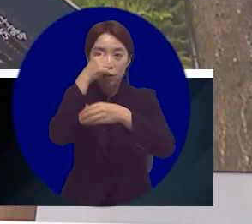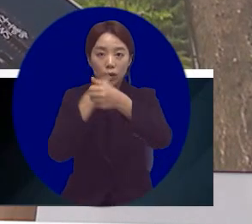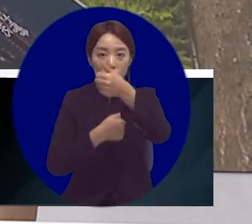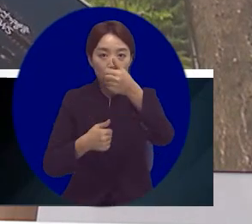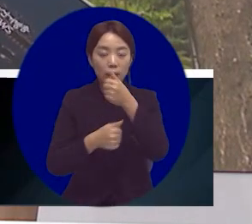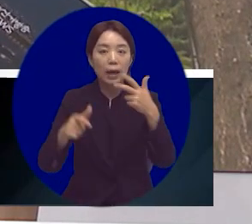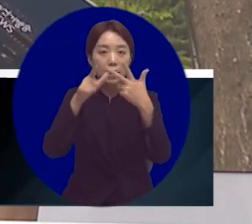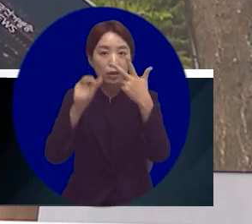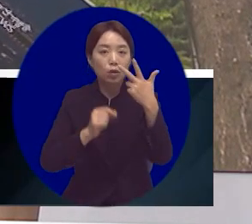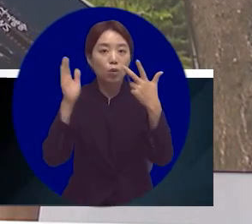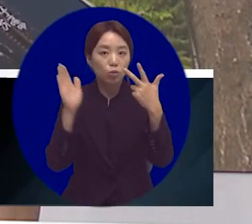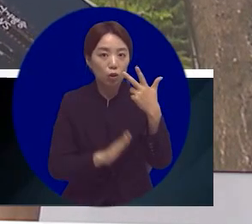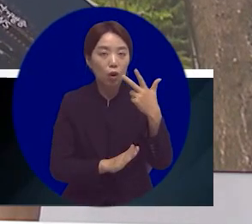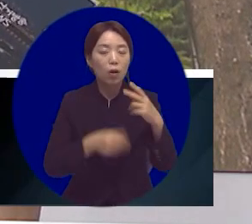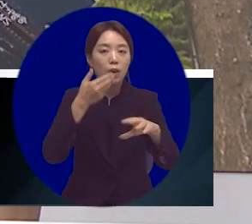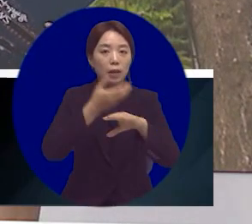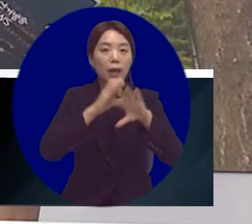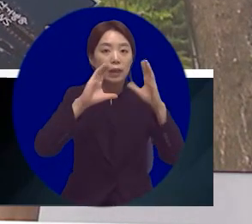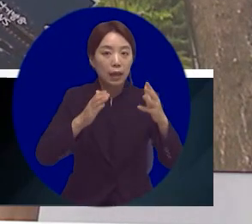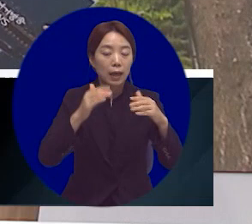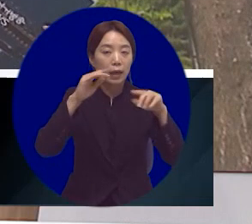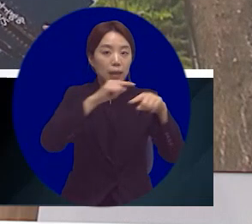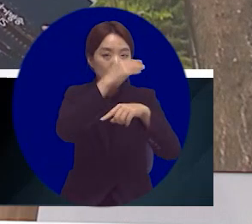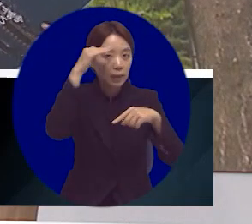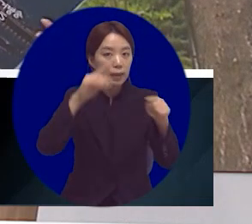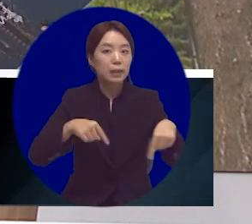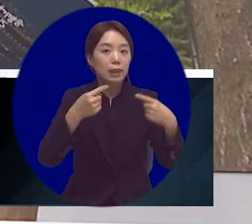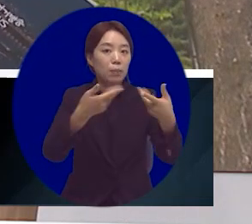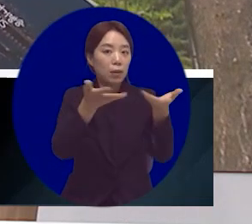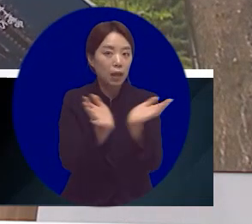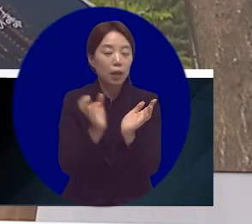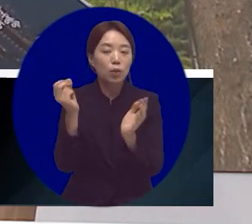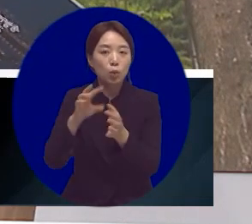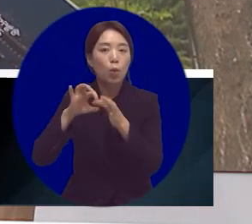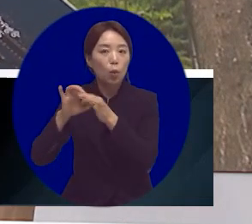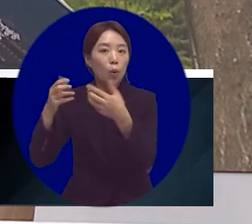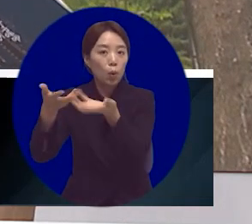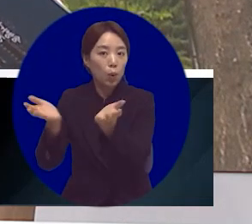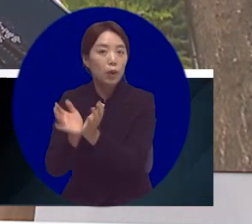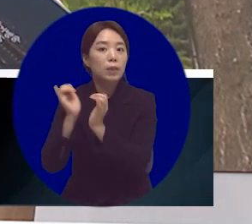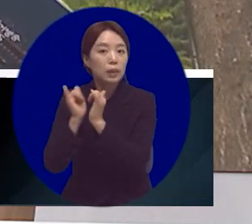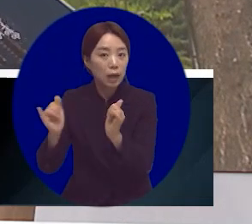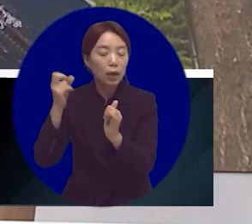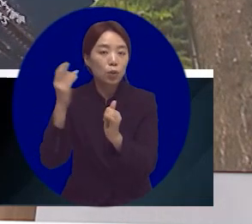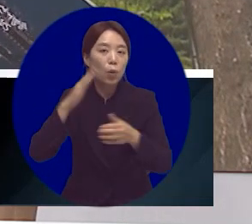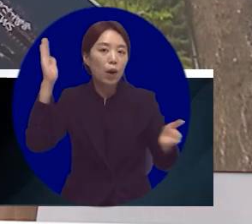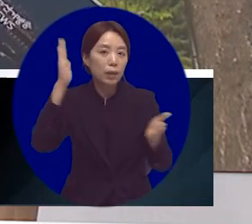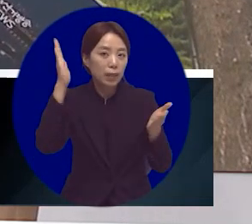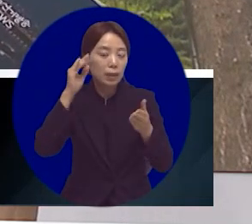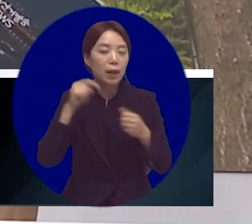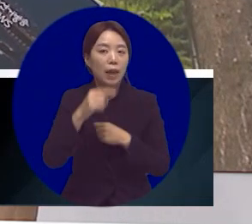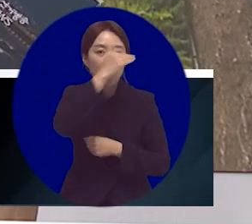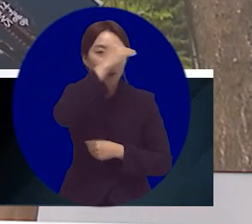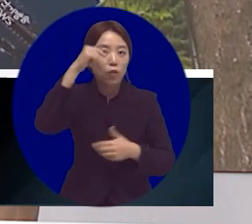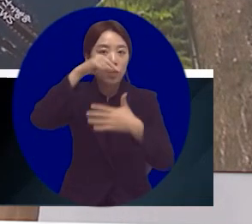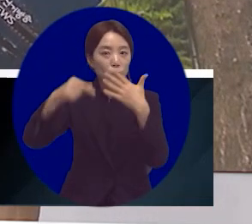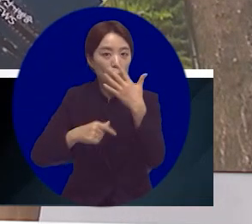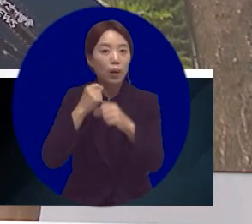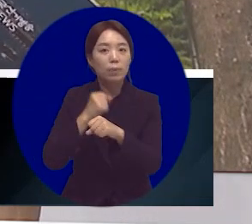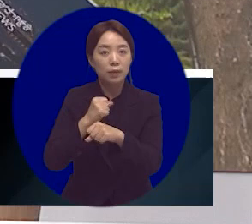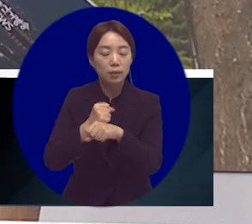중앙선거관리위원회가 7월부터 외국 선거 참관단, 유관기관 관계자, 학생 등을 대상으로 진행하는 견학 프로그램을